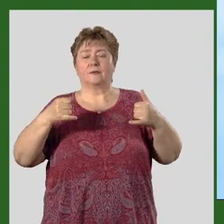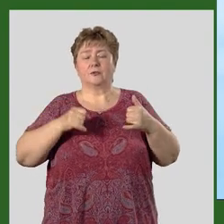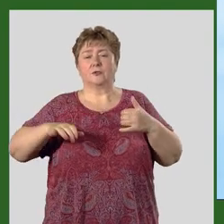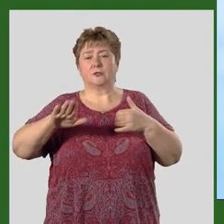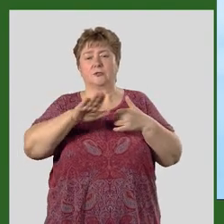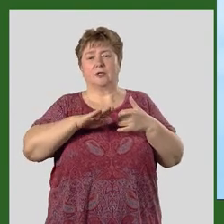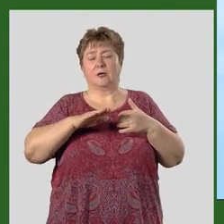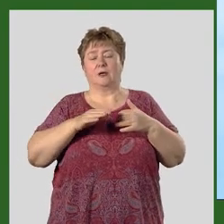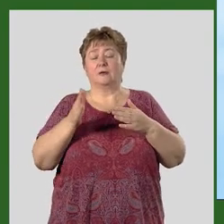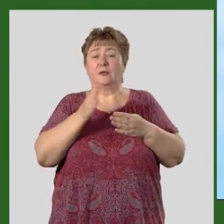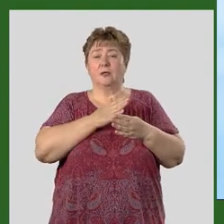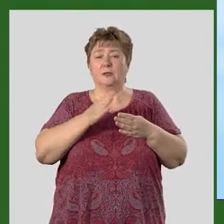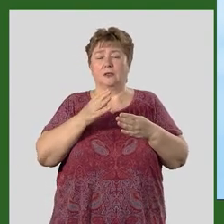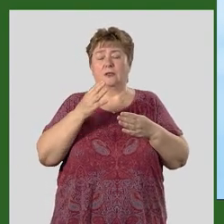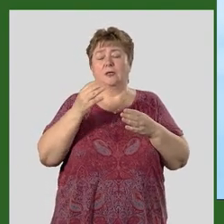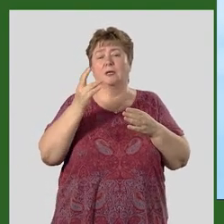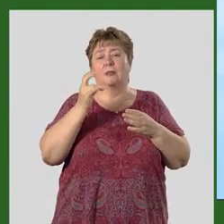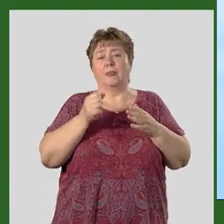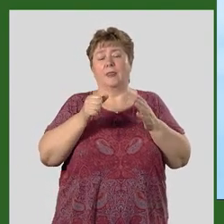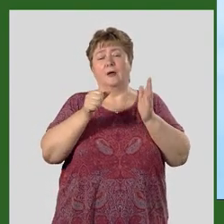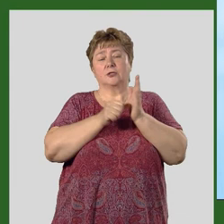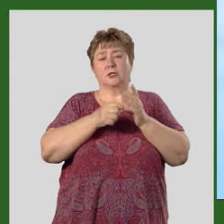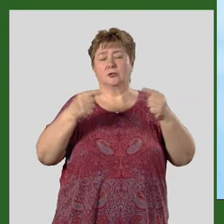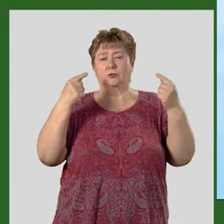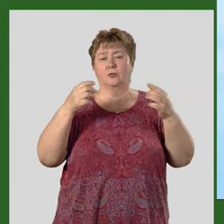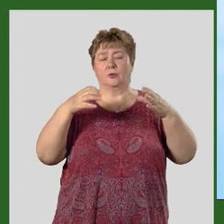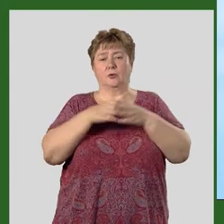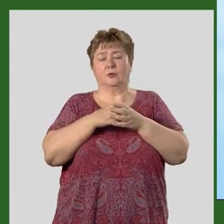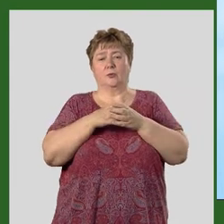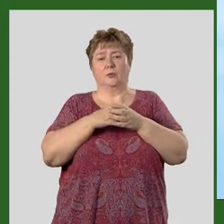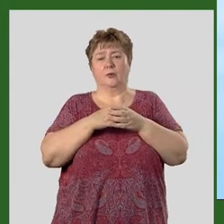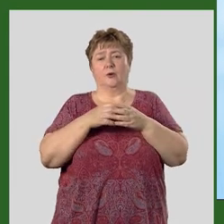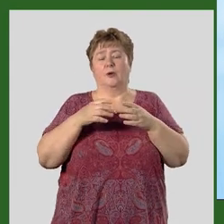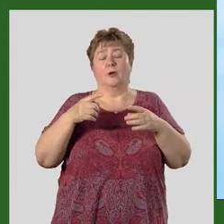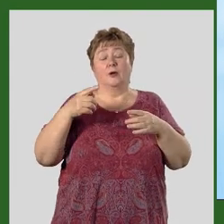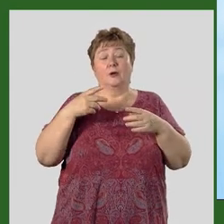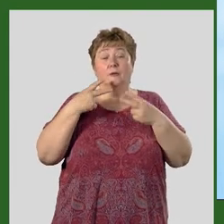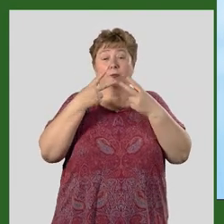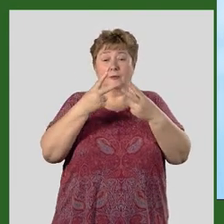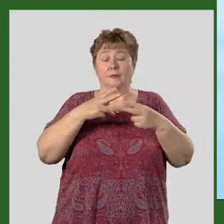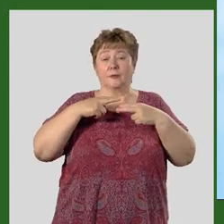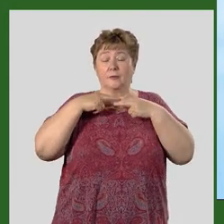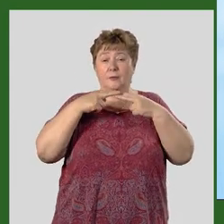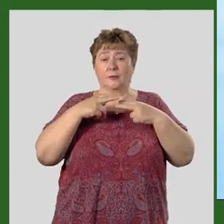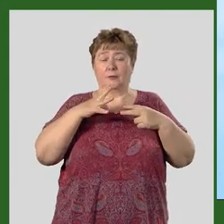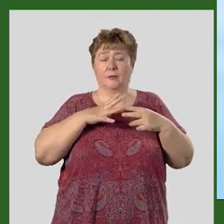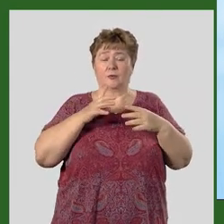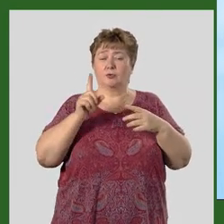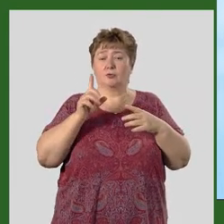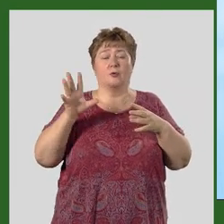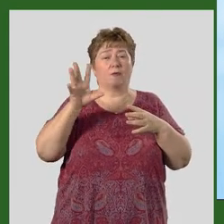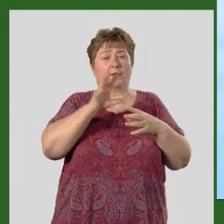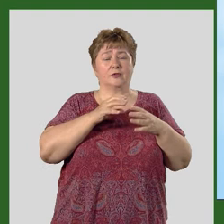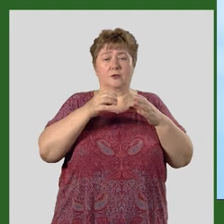Развивающиеся страны подразделяются на 6 крупных групп. Наверняка вы обратили внимание, что во всех